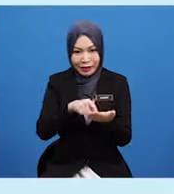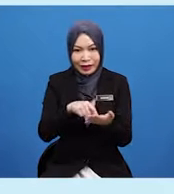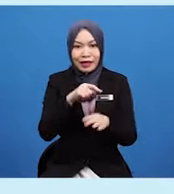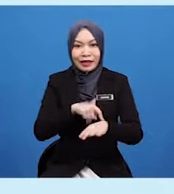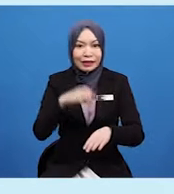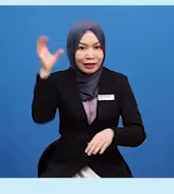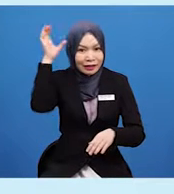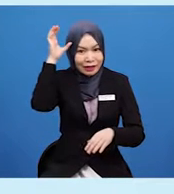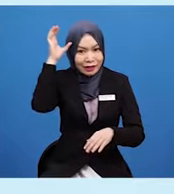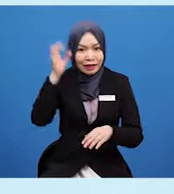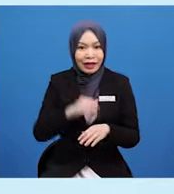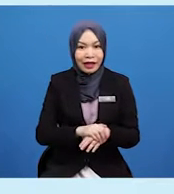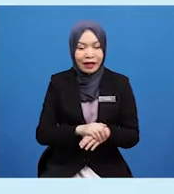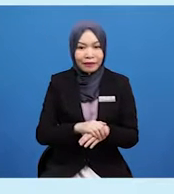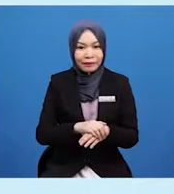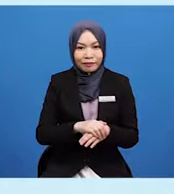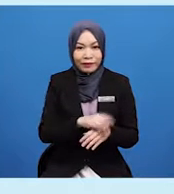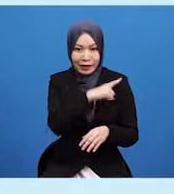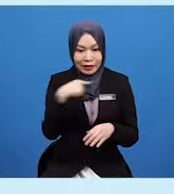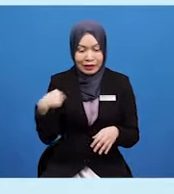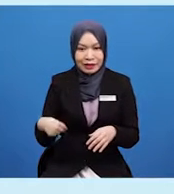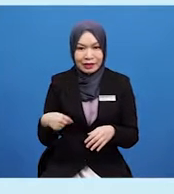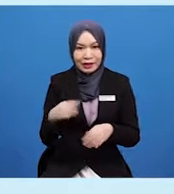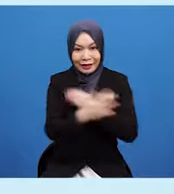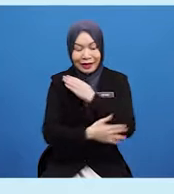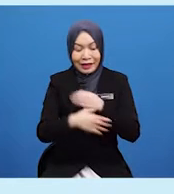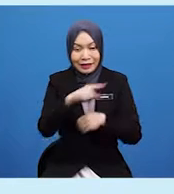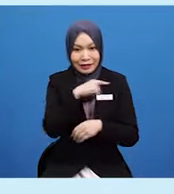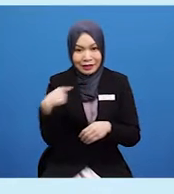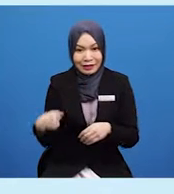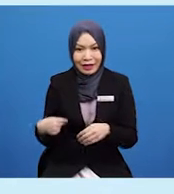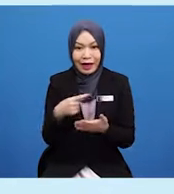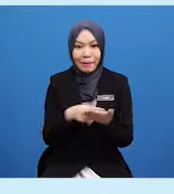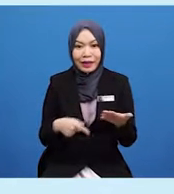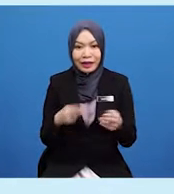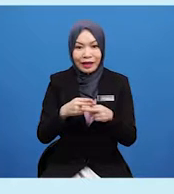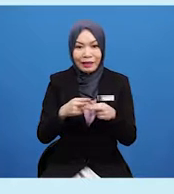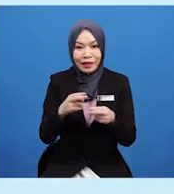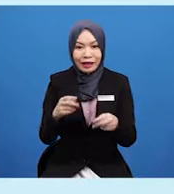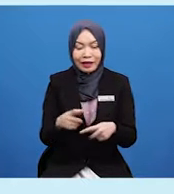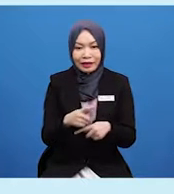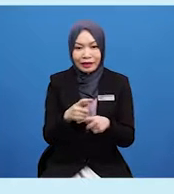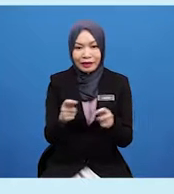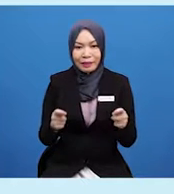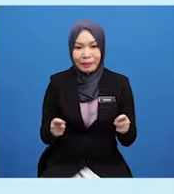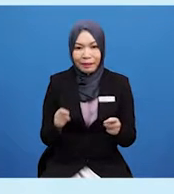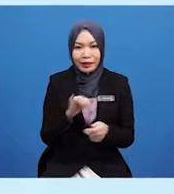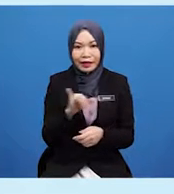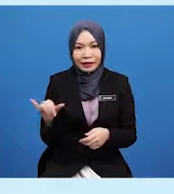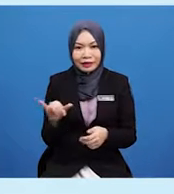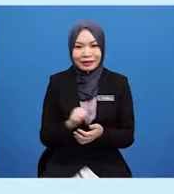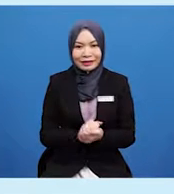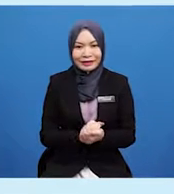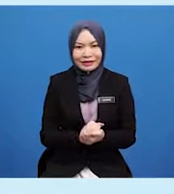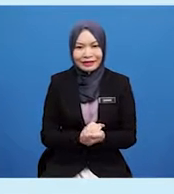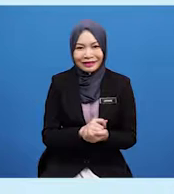Cina apakah nama lokasi penempatan manusia zaman prasejarah y6a nya ialah Cuko